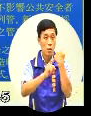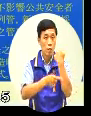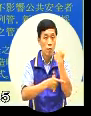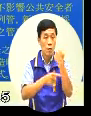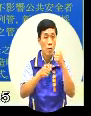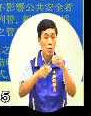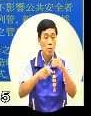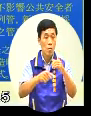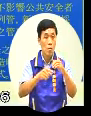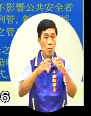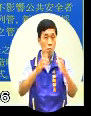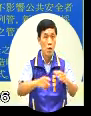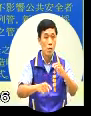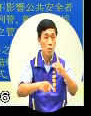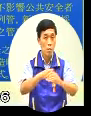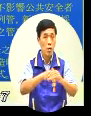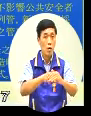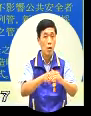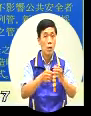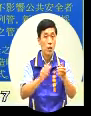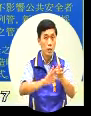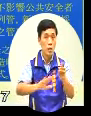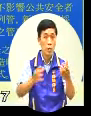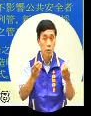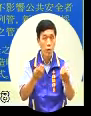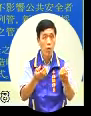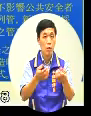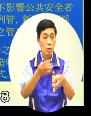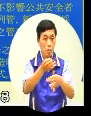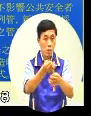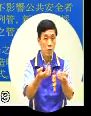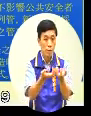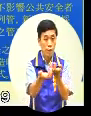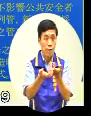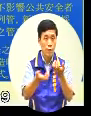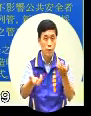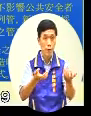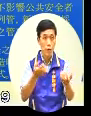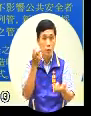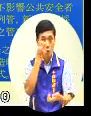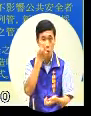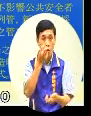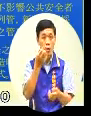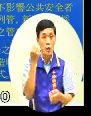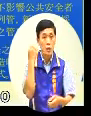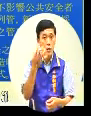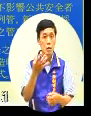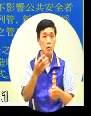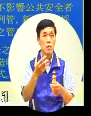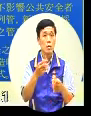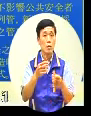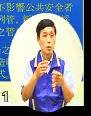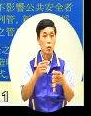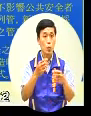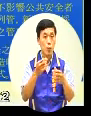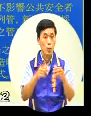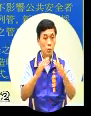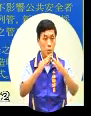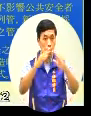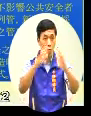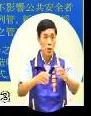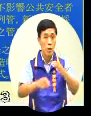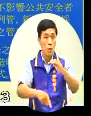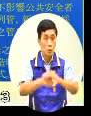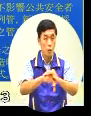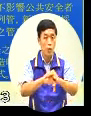共安全者，分类分期列管。新违建就是我们刚刚提的98年以后的新违建，则